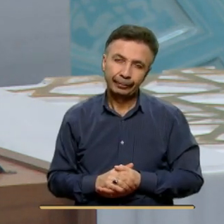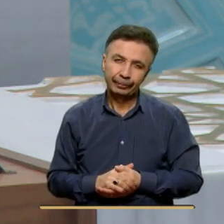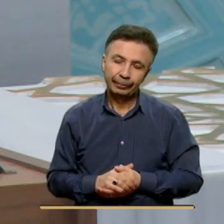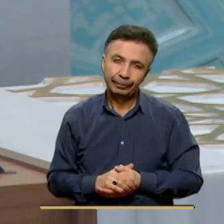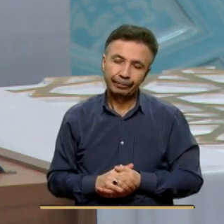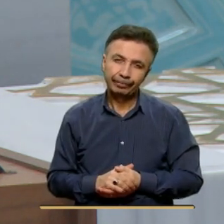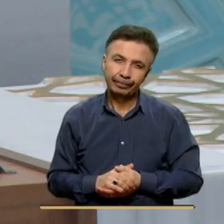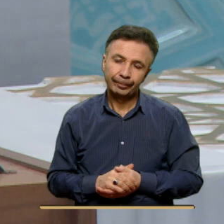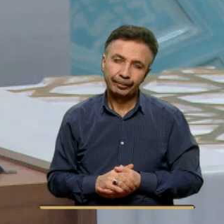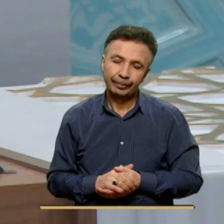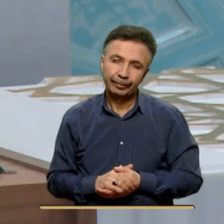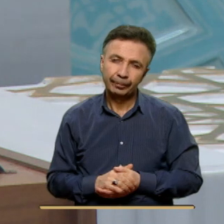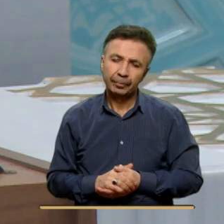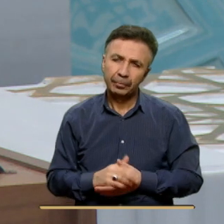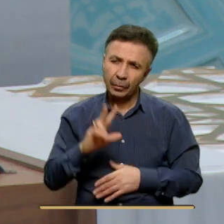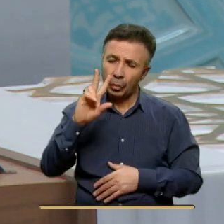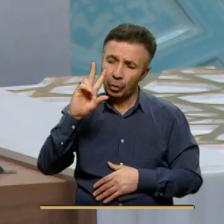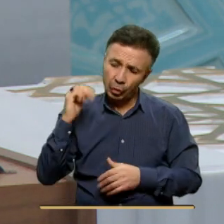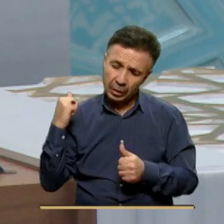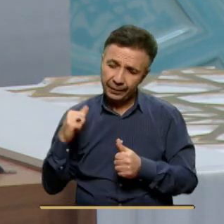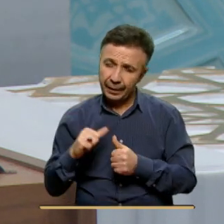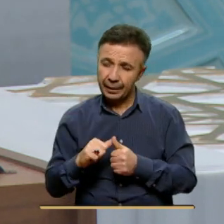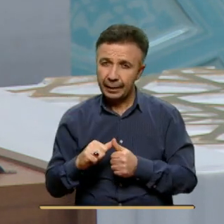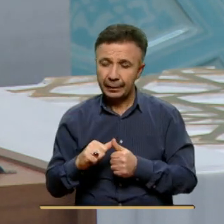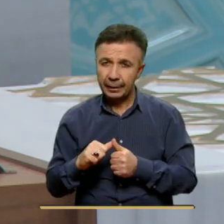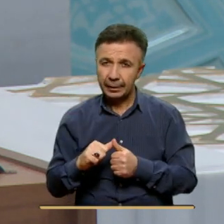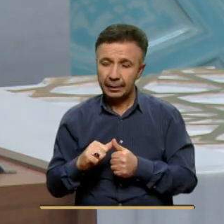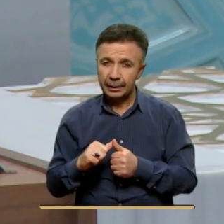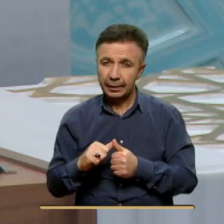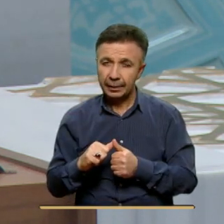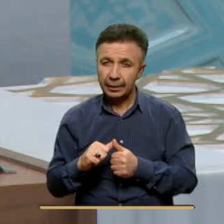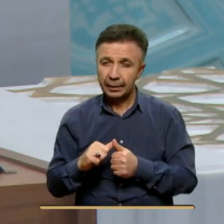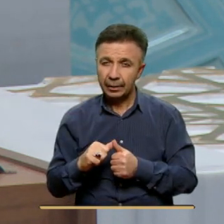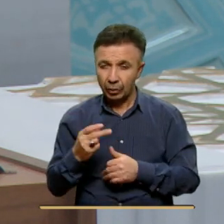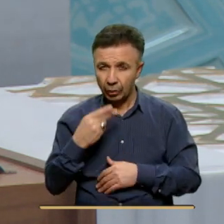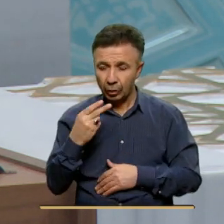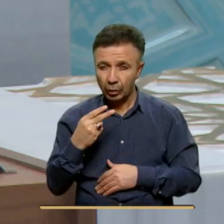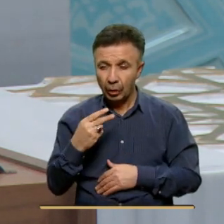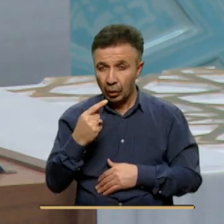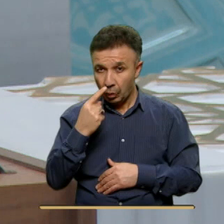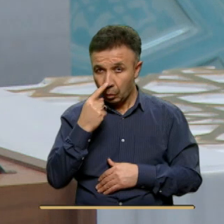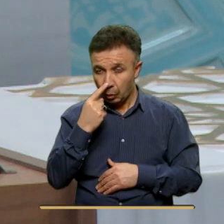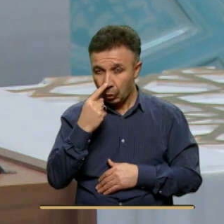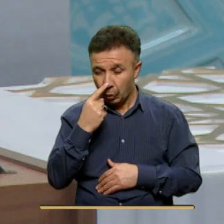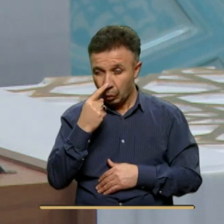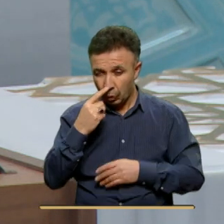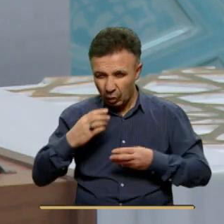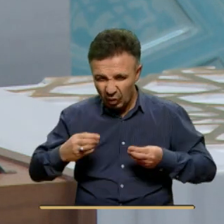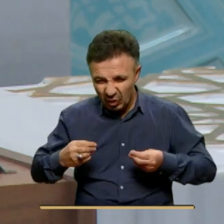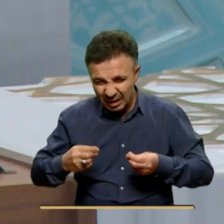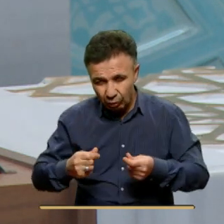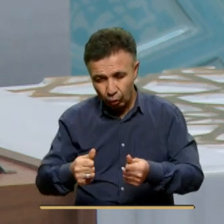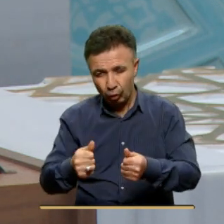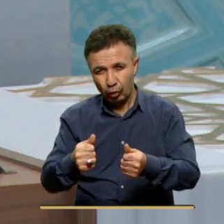ragime enfu. Üç defa bunu tekrarlıyor. Burnu sürtülsün. Burnu